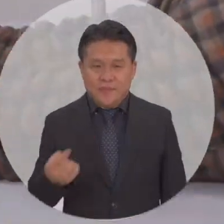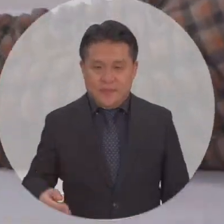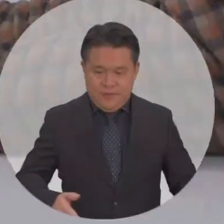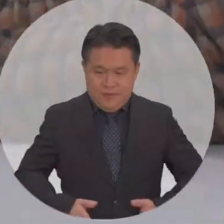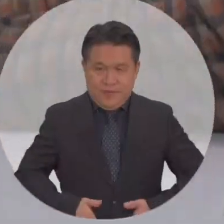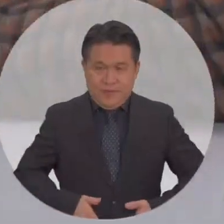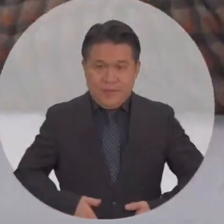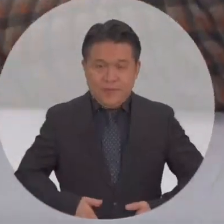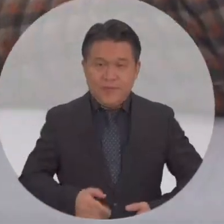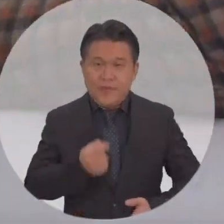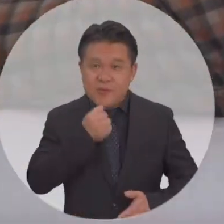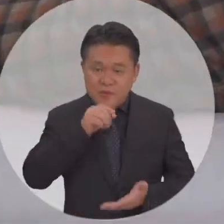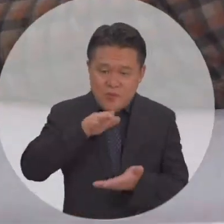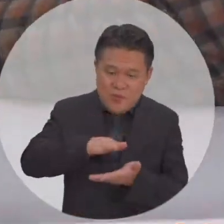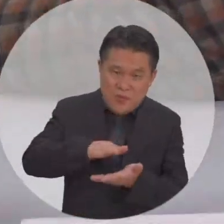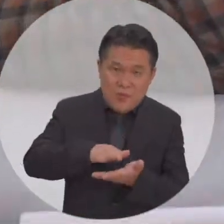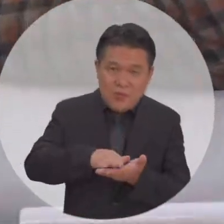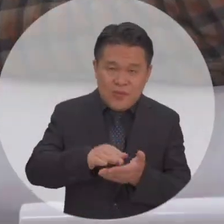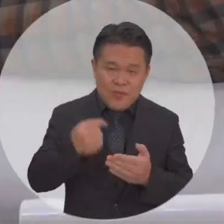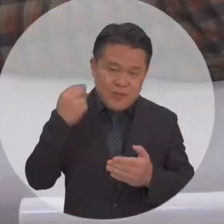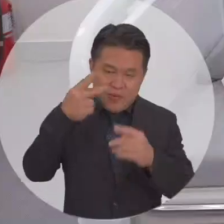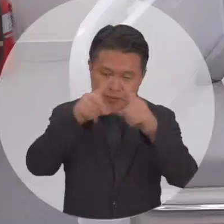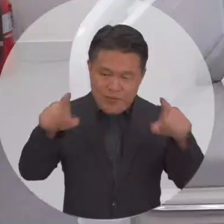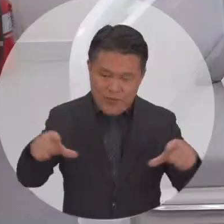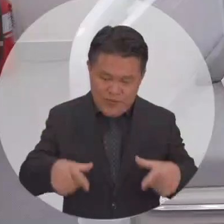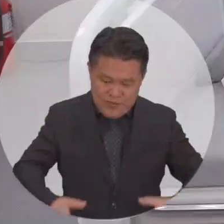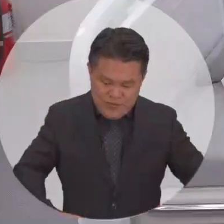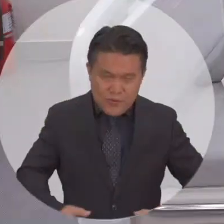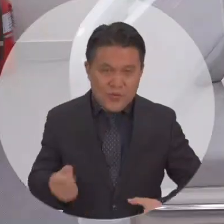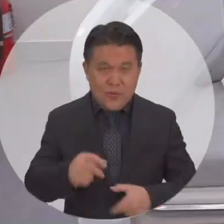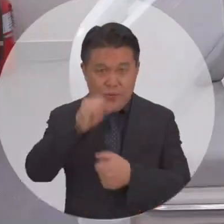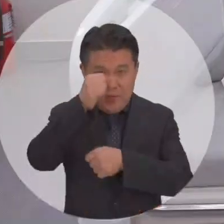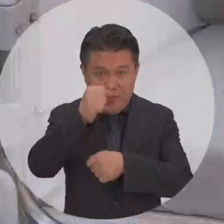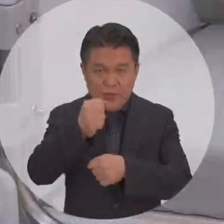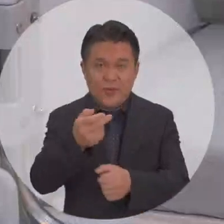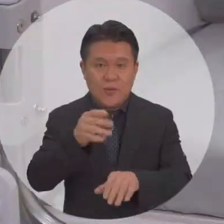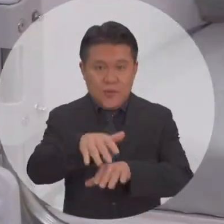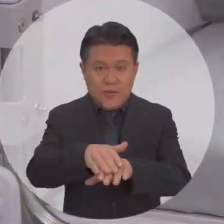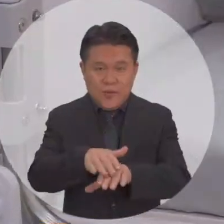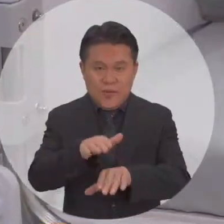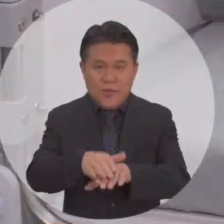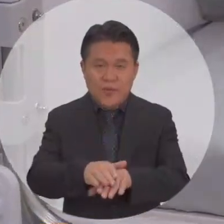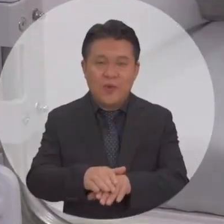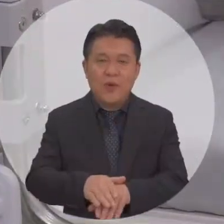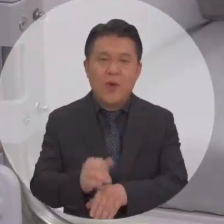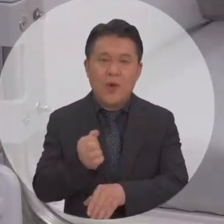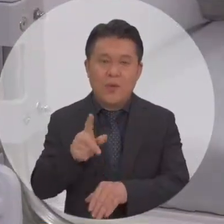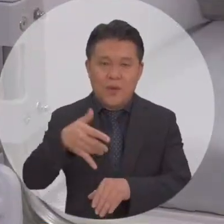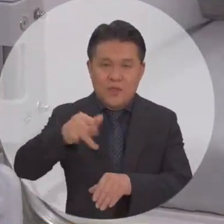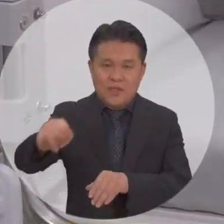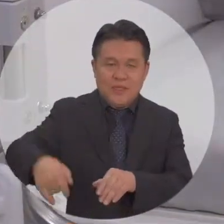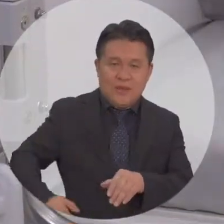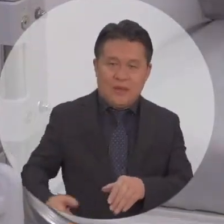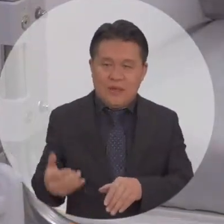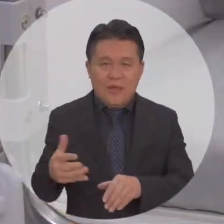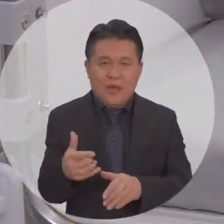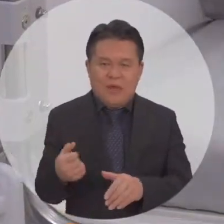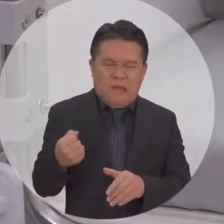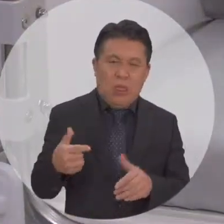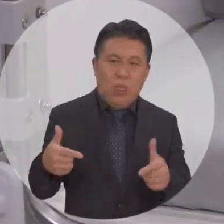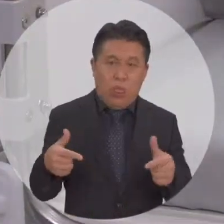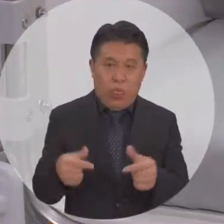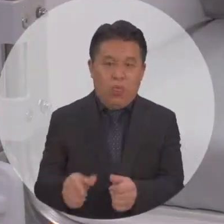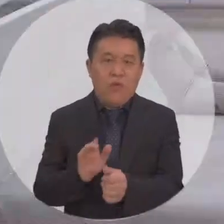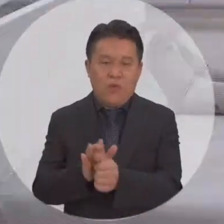대상자의 아랫배에 낮은 베개를 놓아주고 발목 밑에 수건을 받쳐 허벅지와 허리 긴장을 완화시켜줍니다.